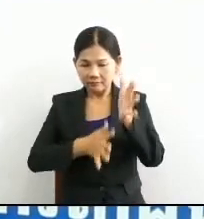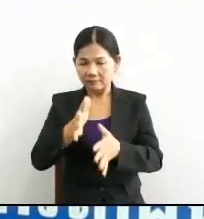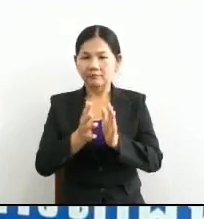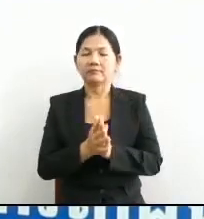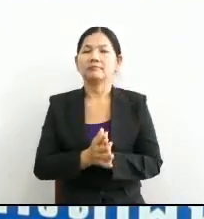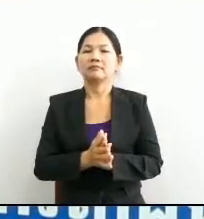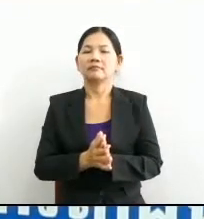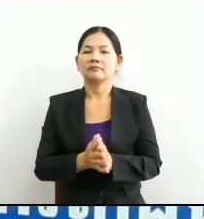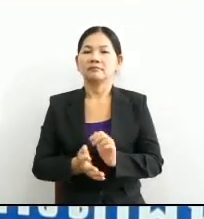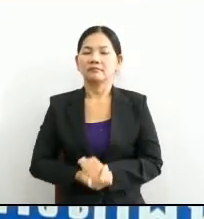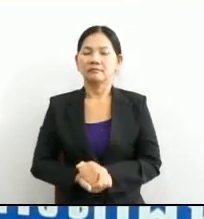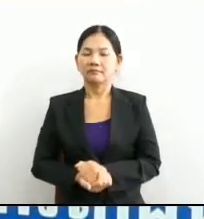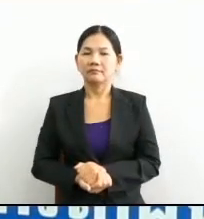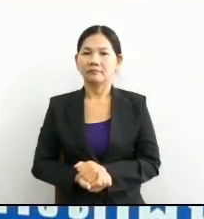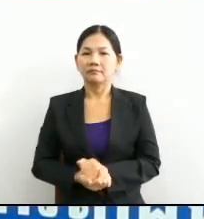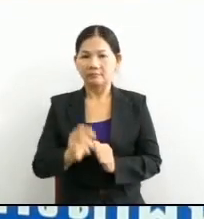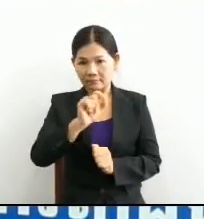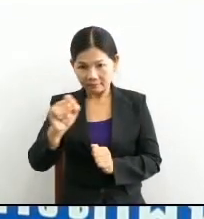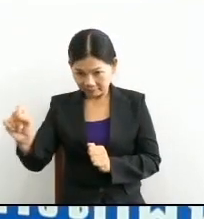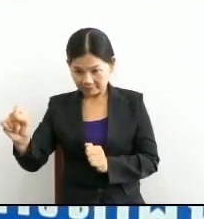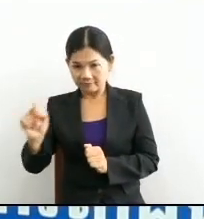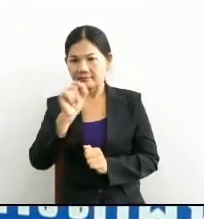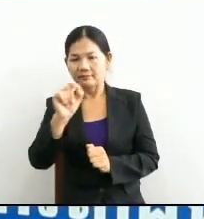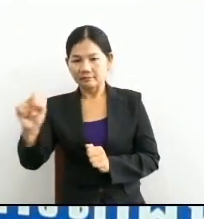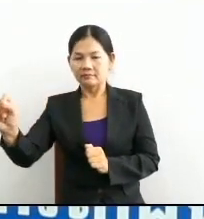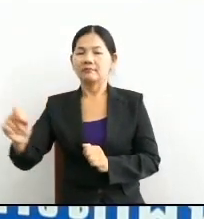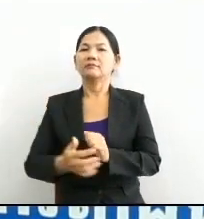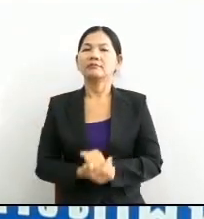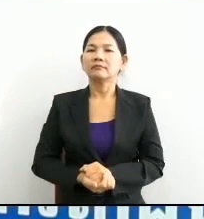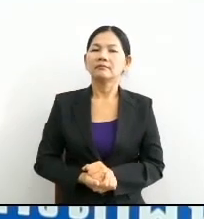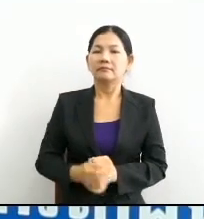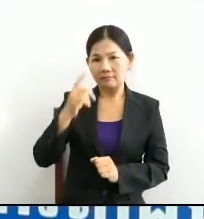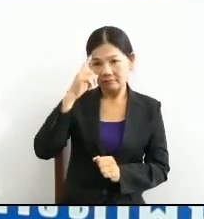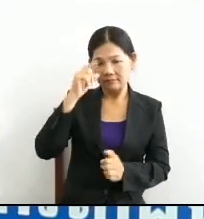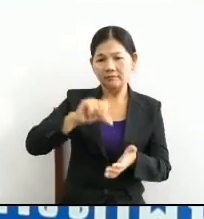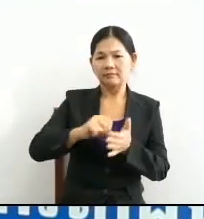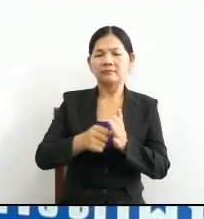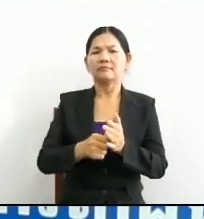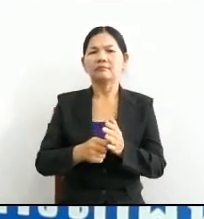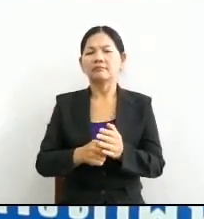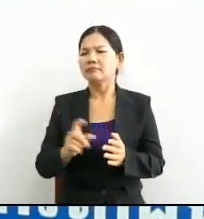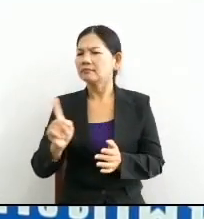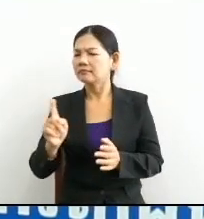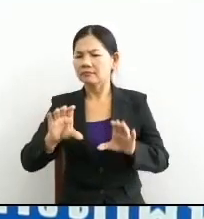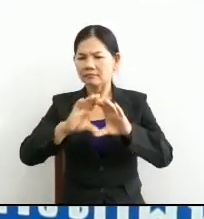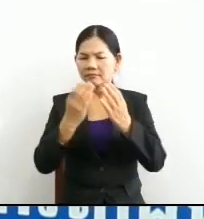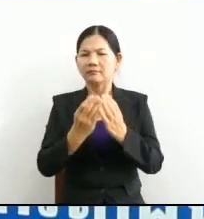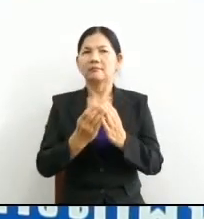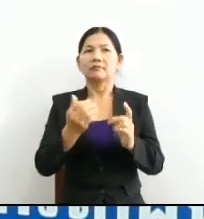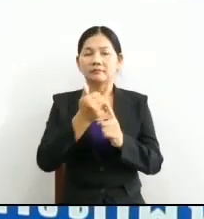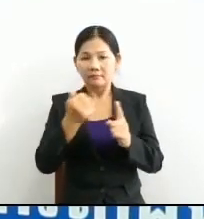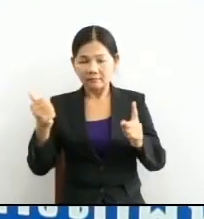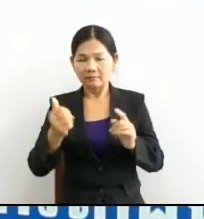Rúa sao sẽ bẹp. Bẹp đi nè con á. Con đang nghe rúa bẹp nâng mình. Thế nào bị chị ấy mình này đôi mặt đạch.